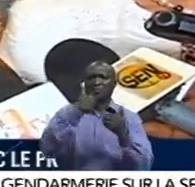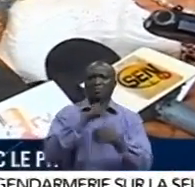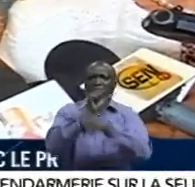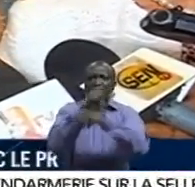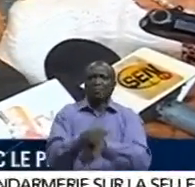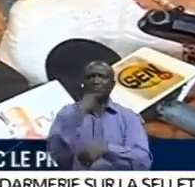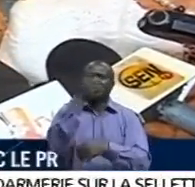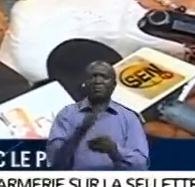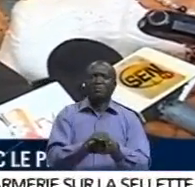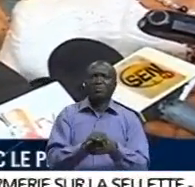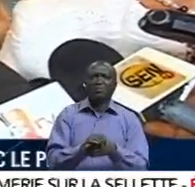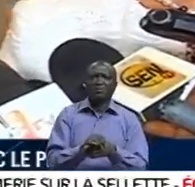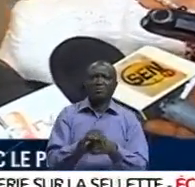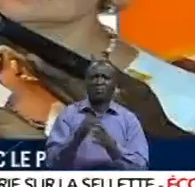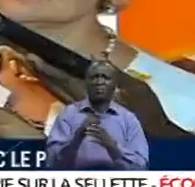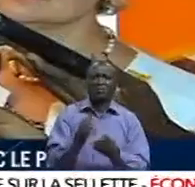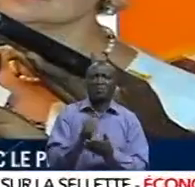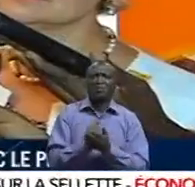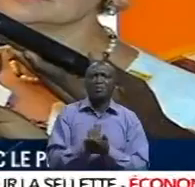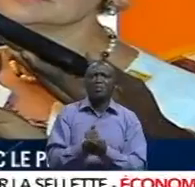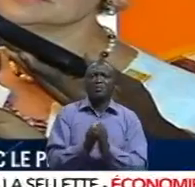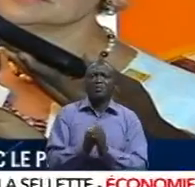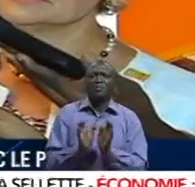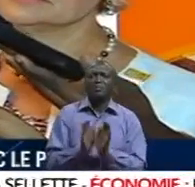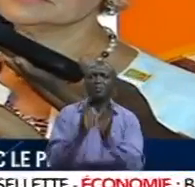en coupant une tête une autre ne pousse